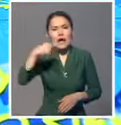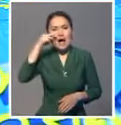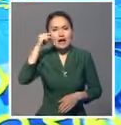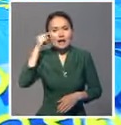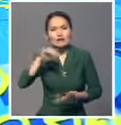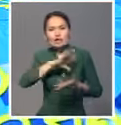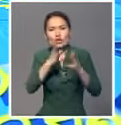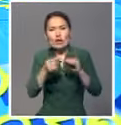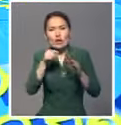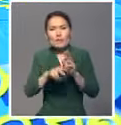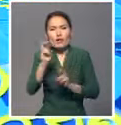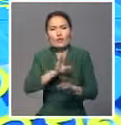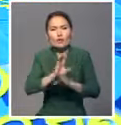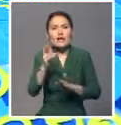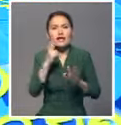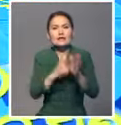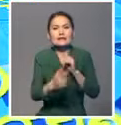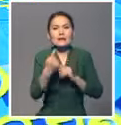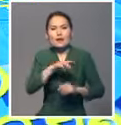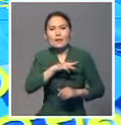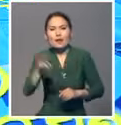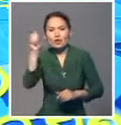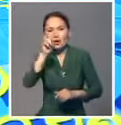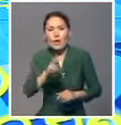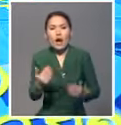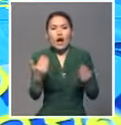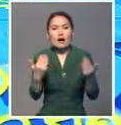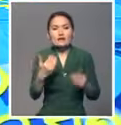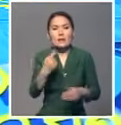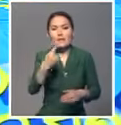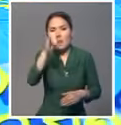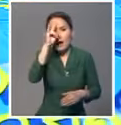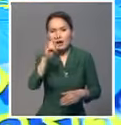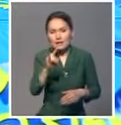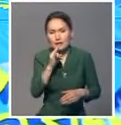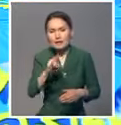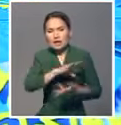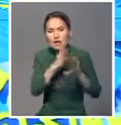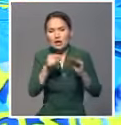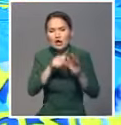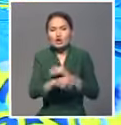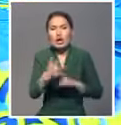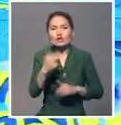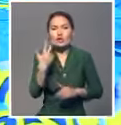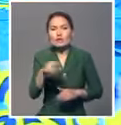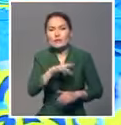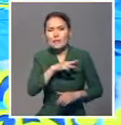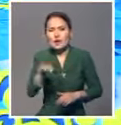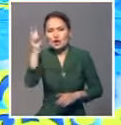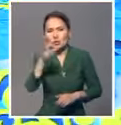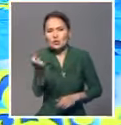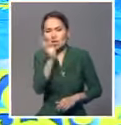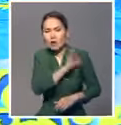қосқанда 81 миллиард доллар. Ал бір Қазақстанның ішкі жалпы өнімі 230 миллиард доллар. Яғни үш есеге көп. Бұл еліміздегі